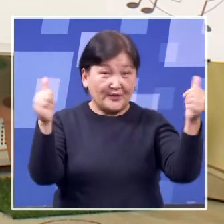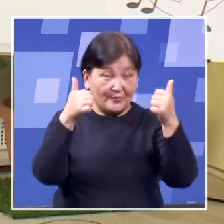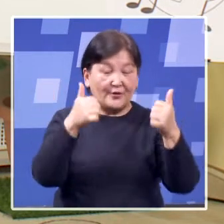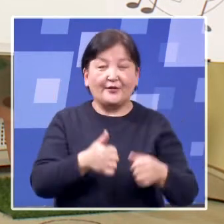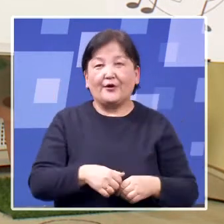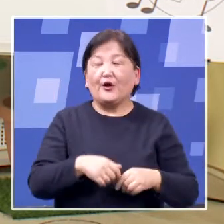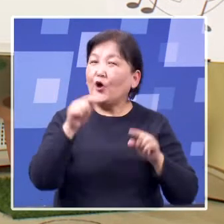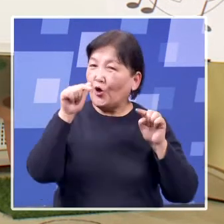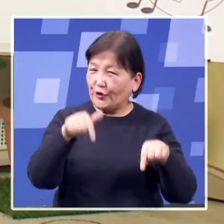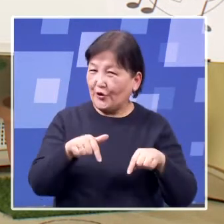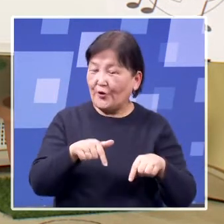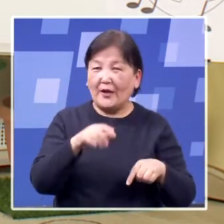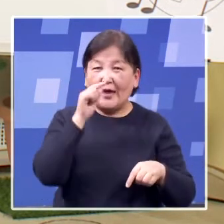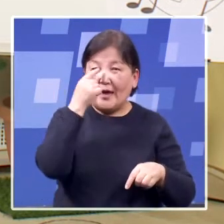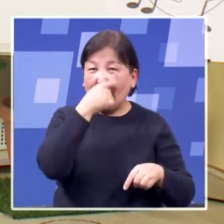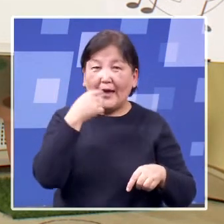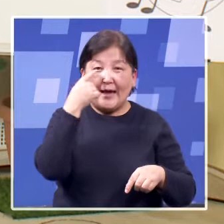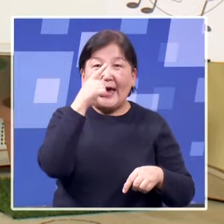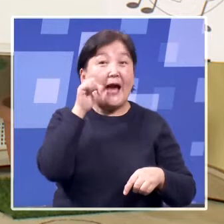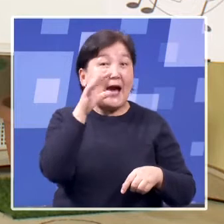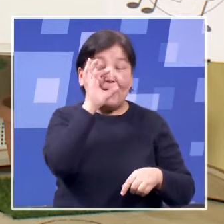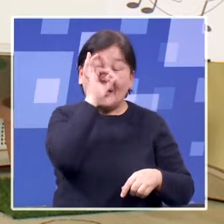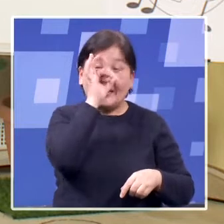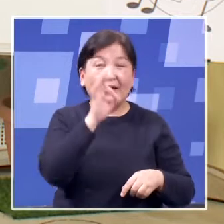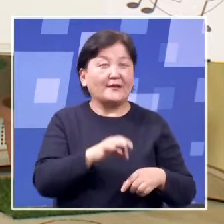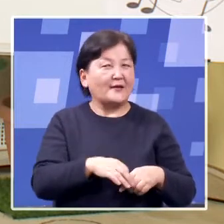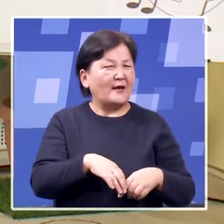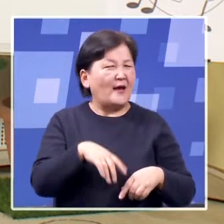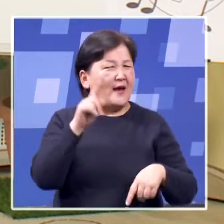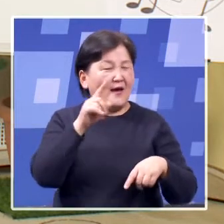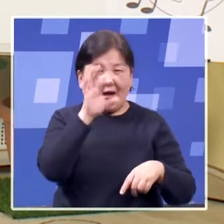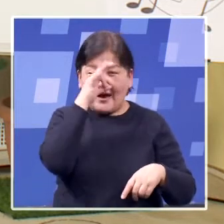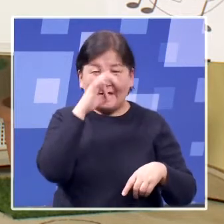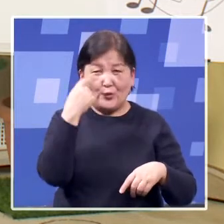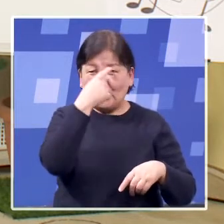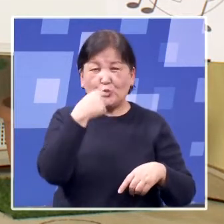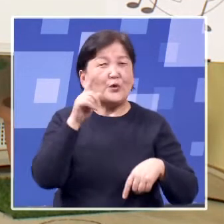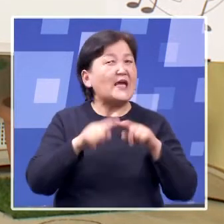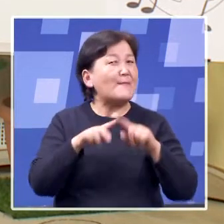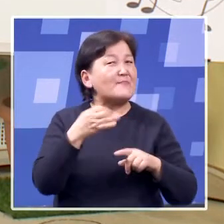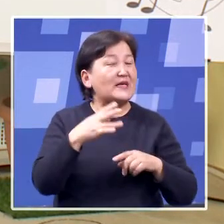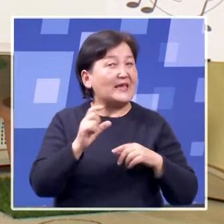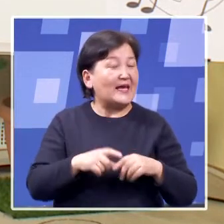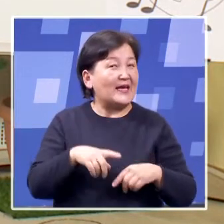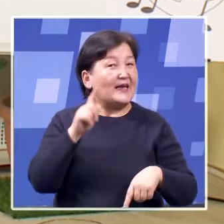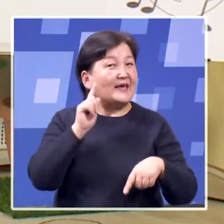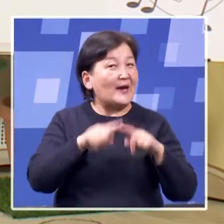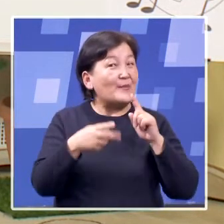зургий. Хахааны маань хошоор ямар ийм юм бэлээ хүүхдүүдээ? Ямар дүрсээр зурна гэж бодож байна та нар?